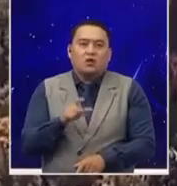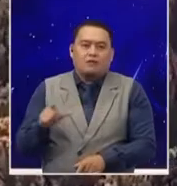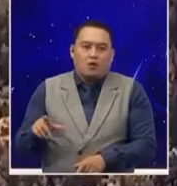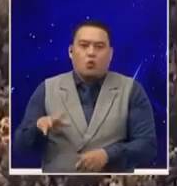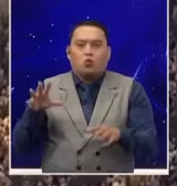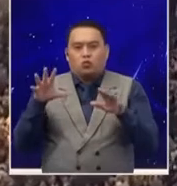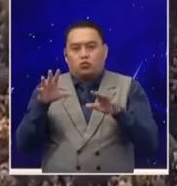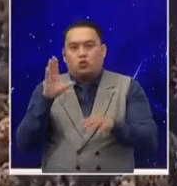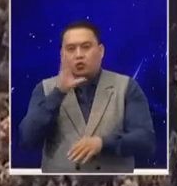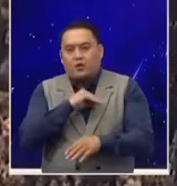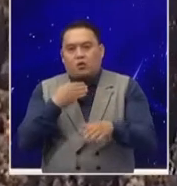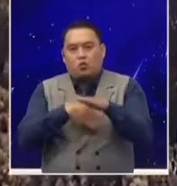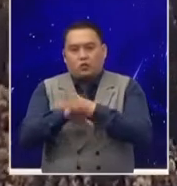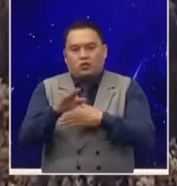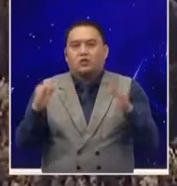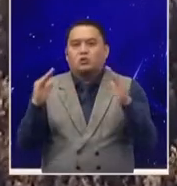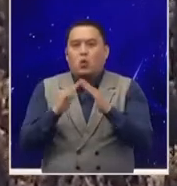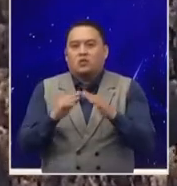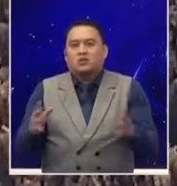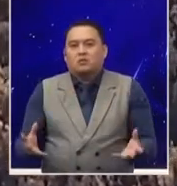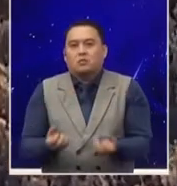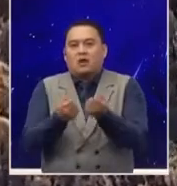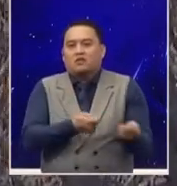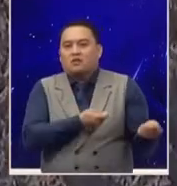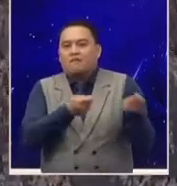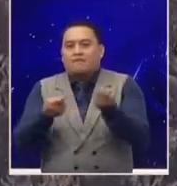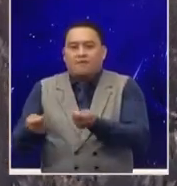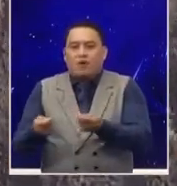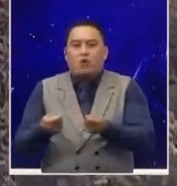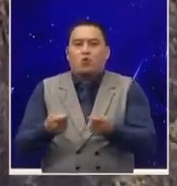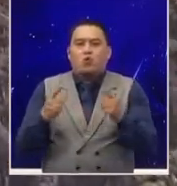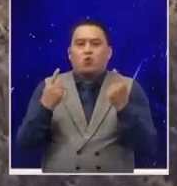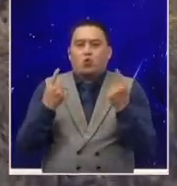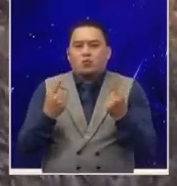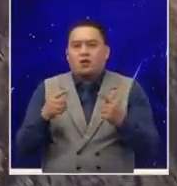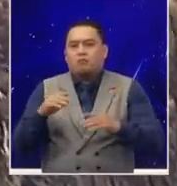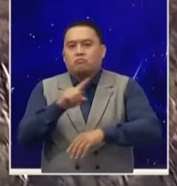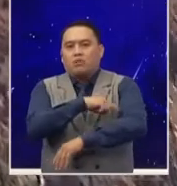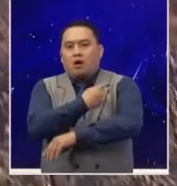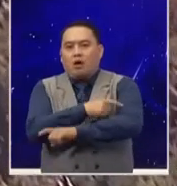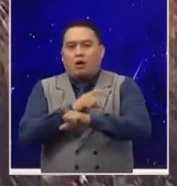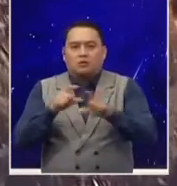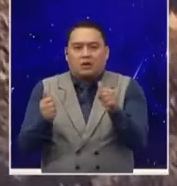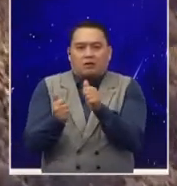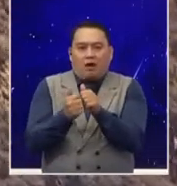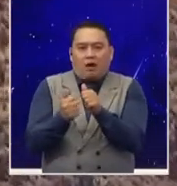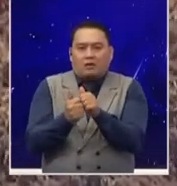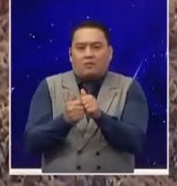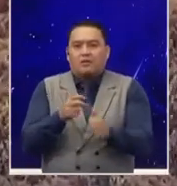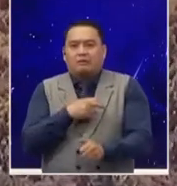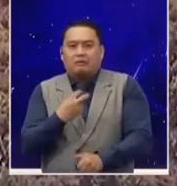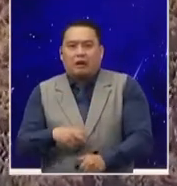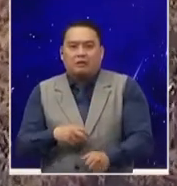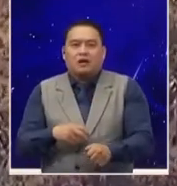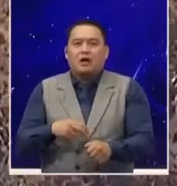уже успели покинуть свои жилища. Эвакуация коснулась и пациентов одной из крупных больниц, здание которой находилось находились в зоне риска.